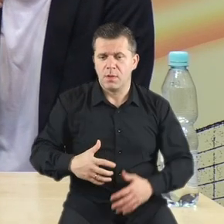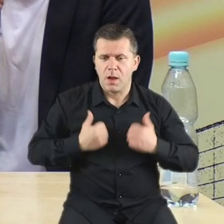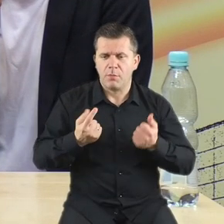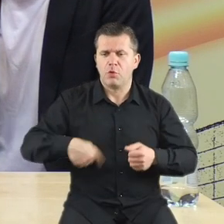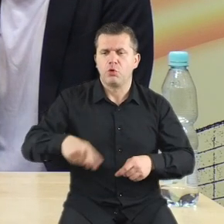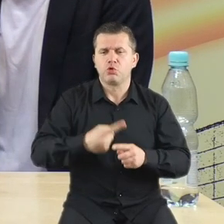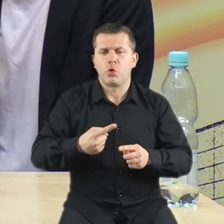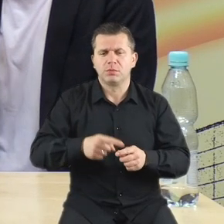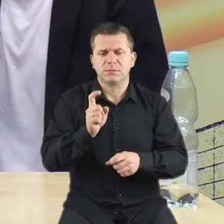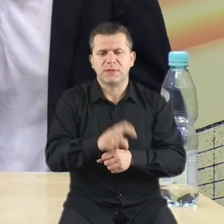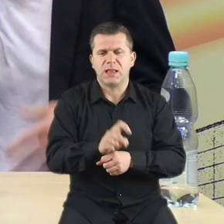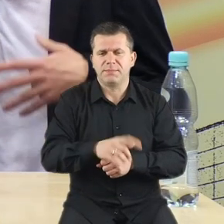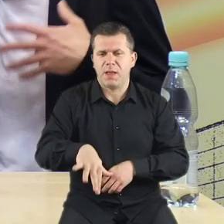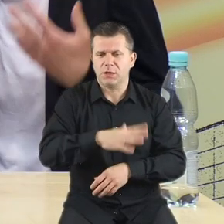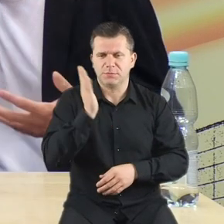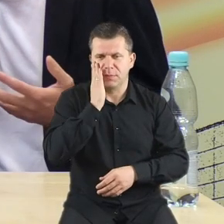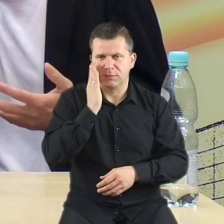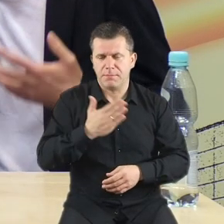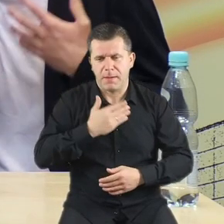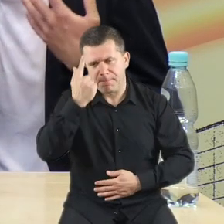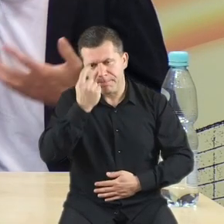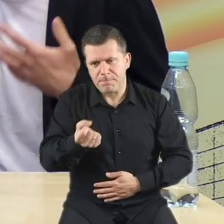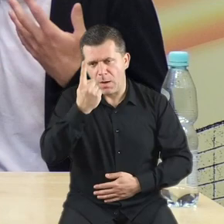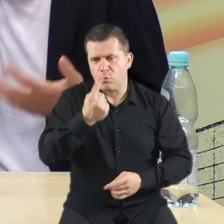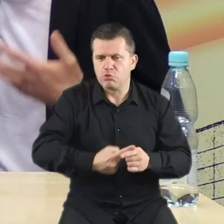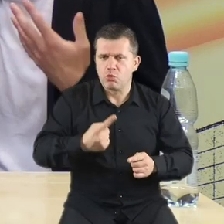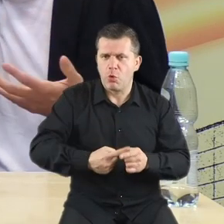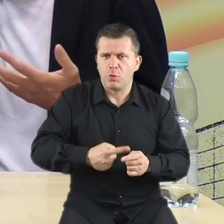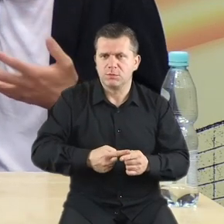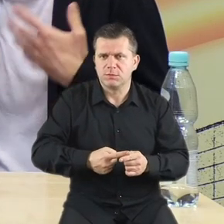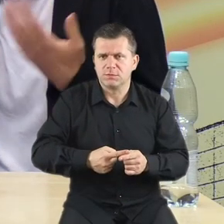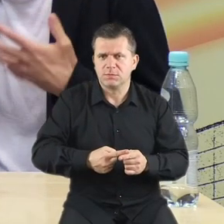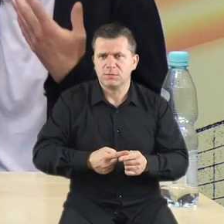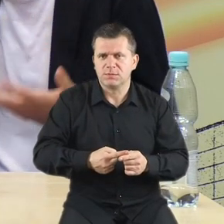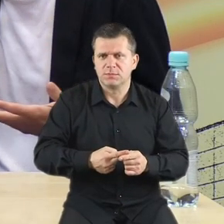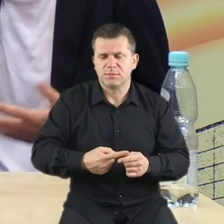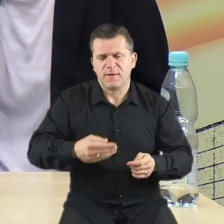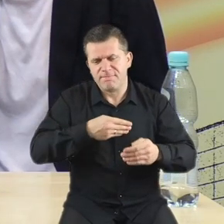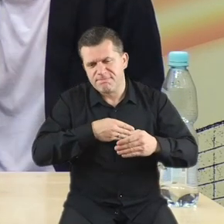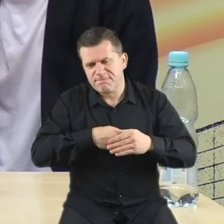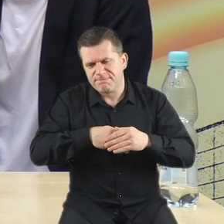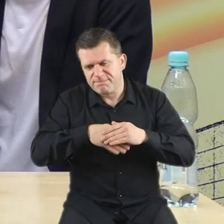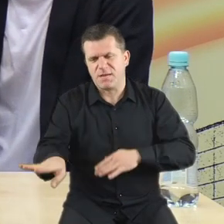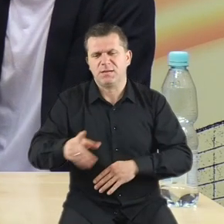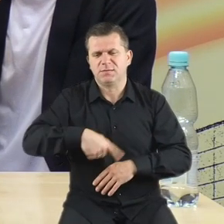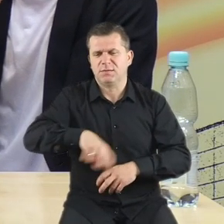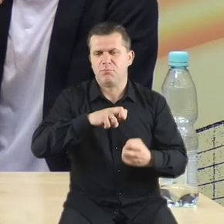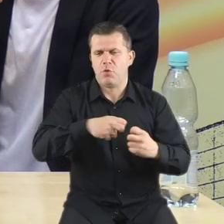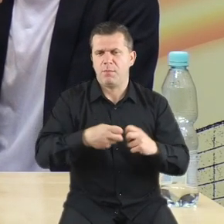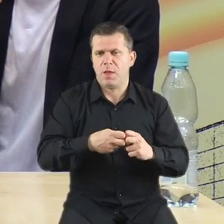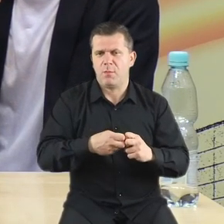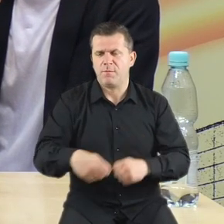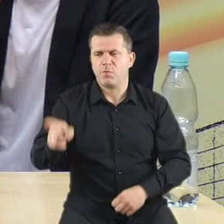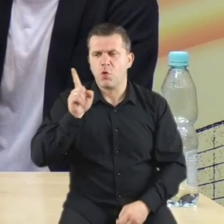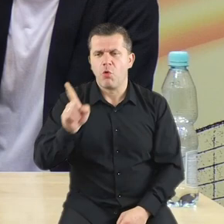mieszkanie. Miał taki pomysł, że żeby jakoś wyrwać się z tego, z tych problemów, z tego takiego impasu, że on